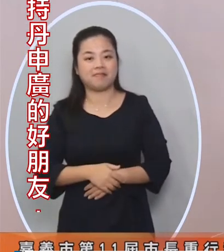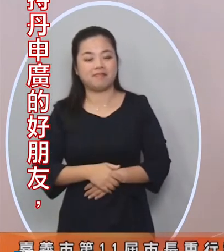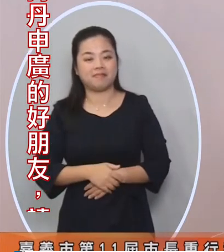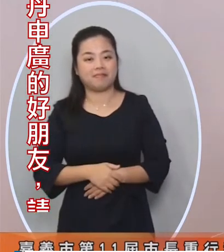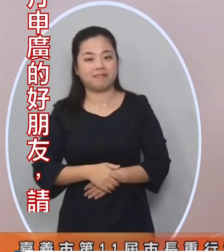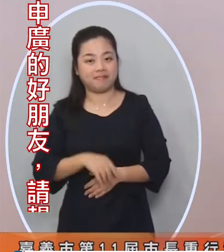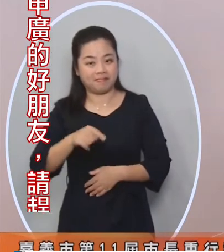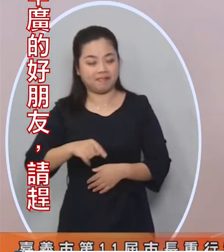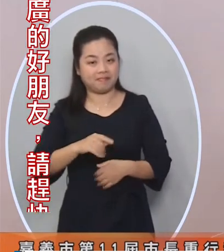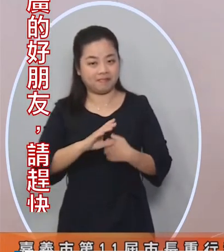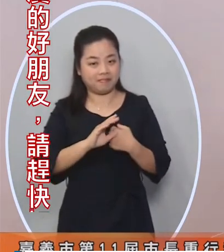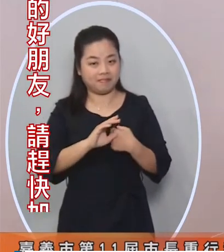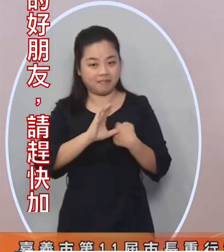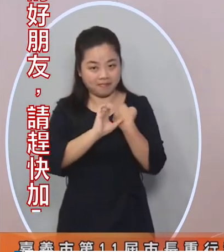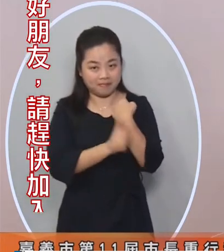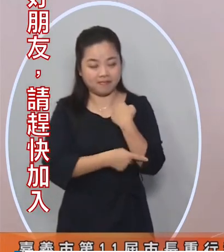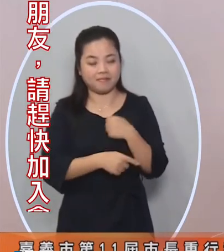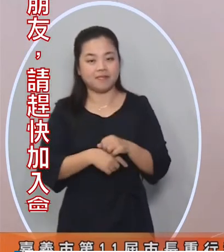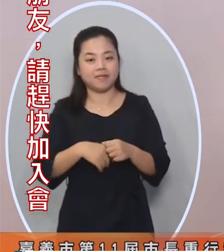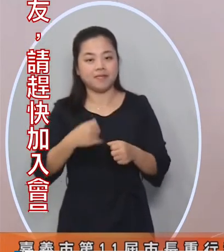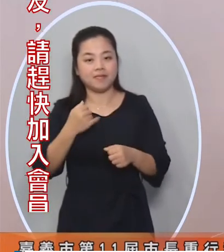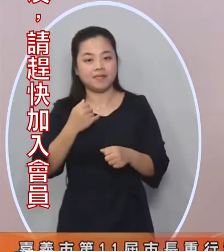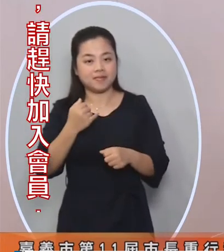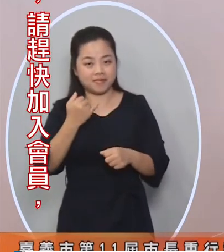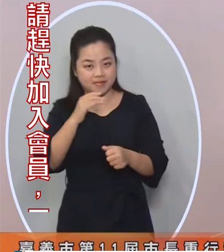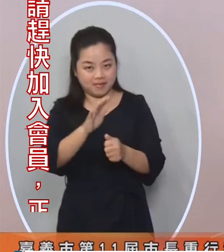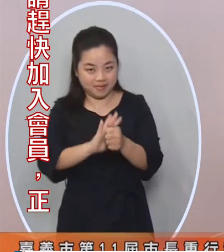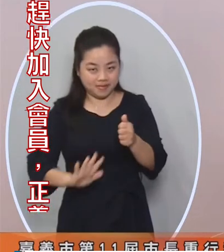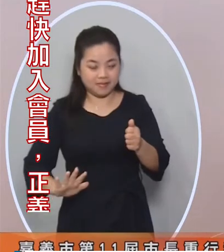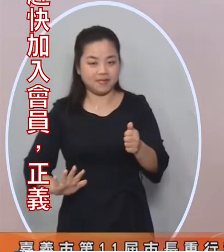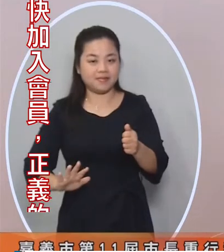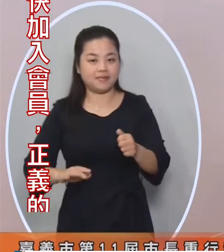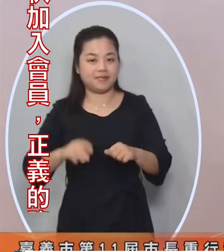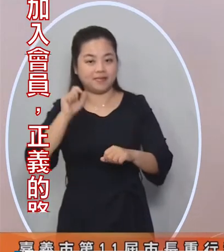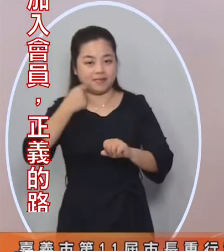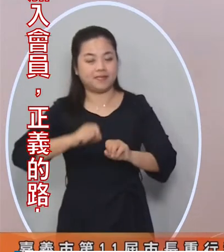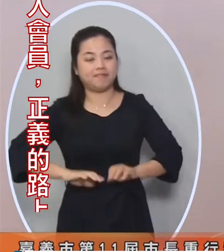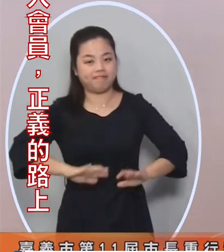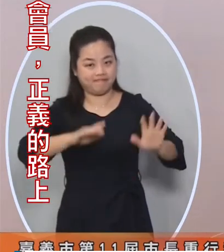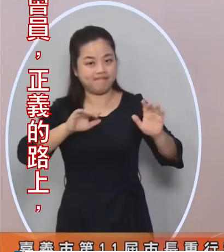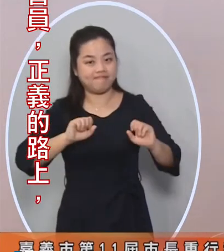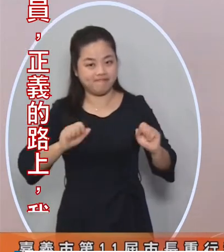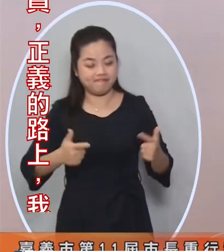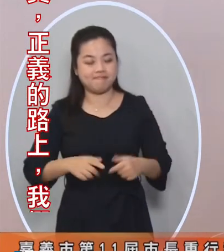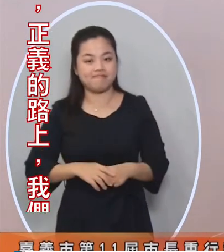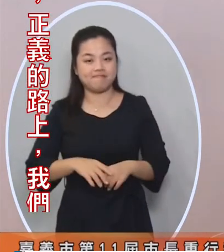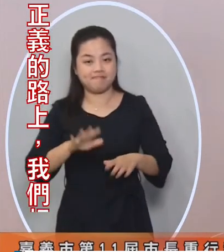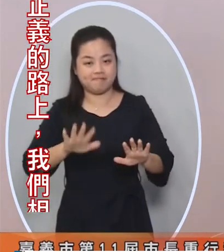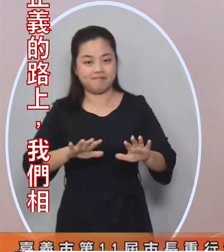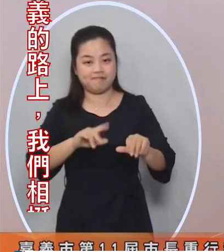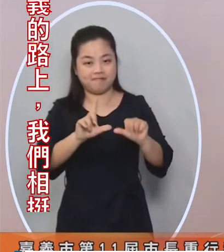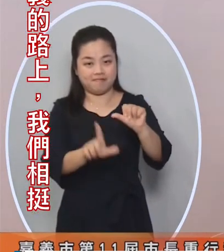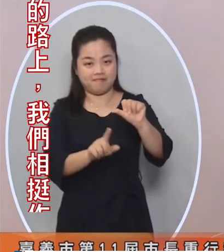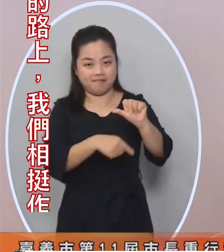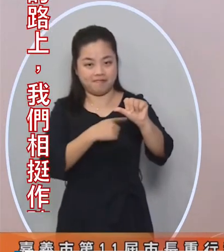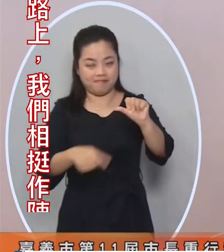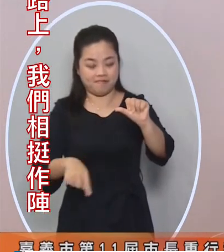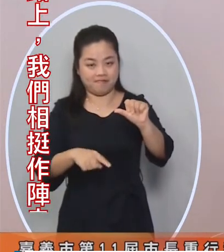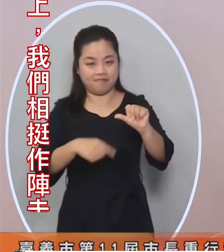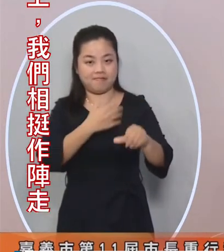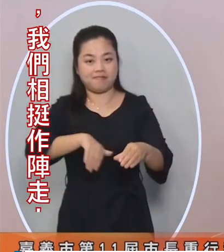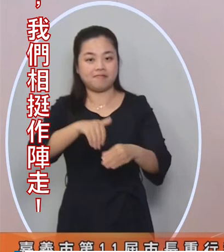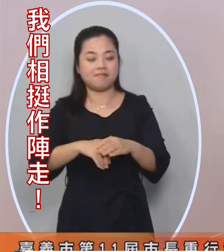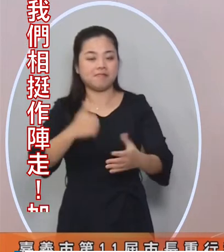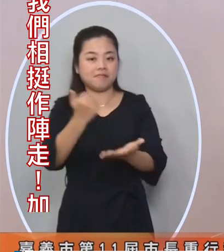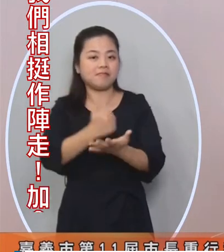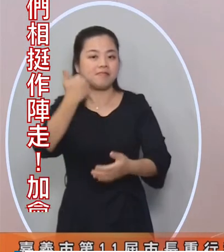啊，因为这个方法会抵输掉咱嘉义发展未来的无共款。所以今日五位候选人，不管啥物人